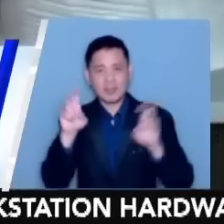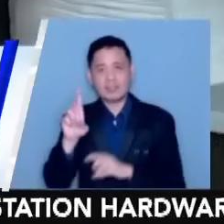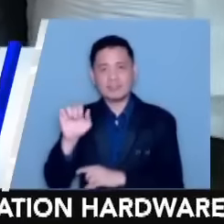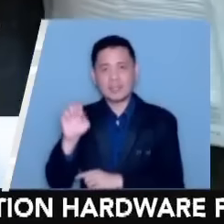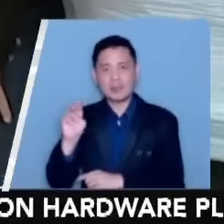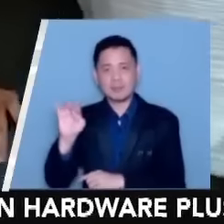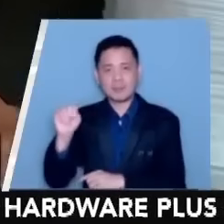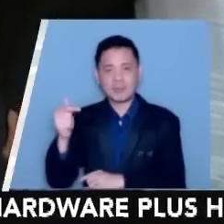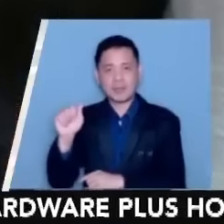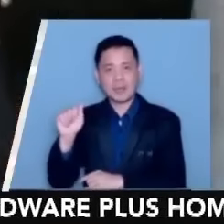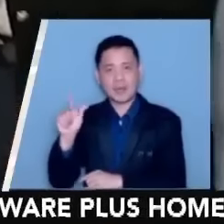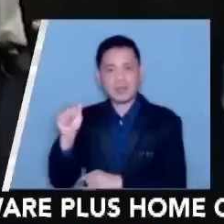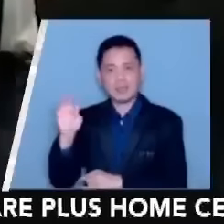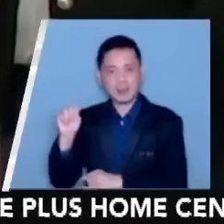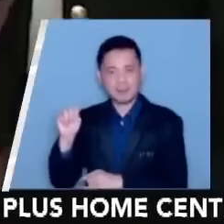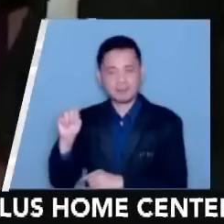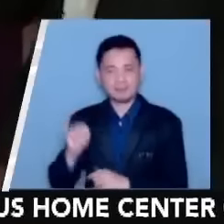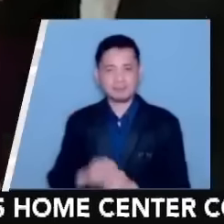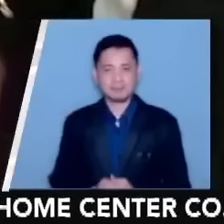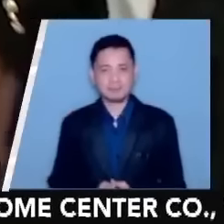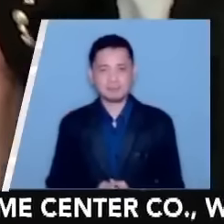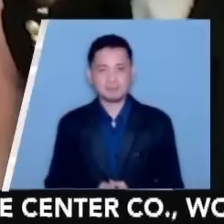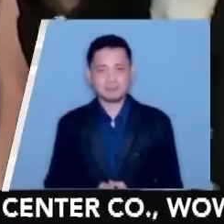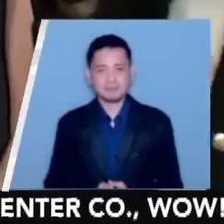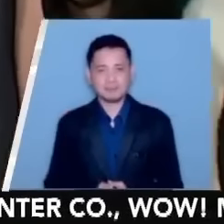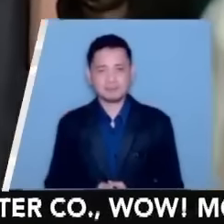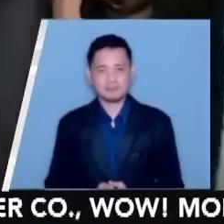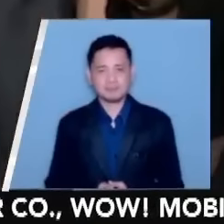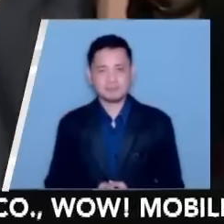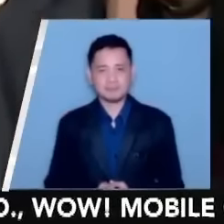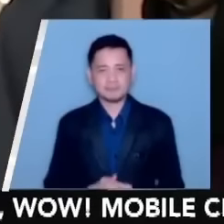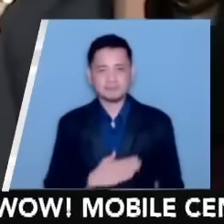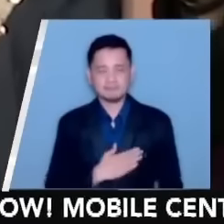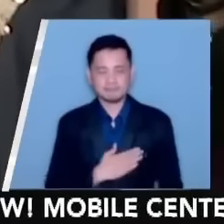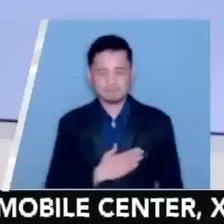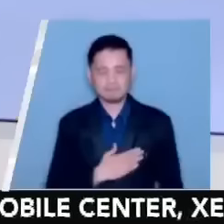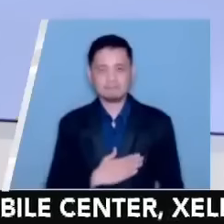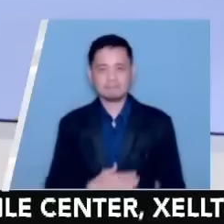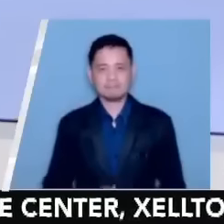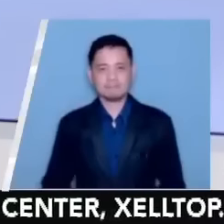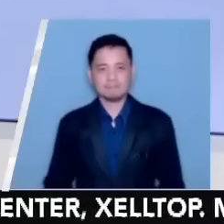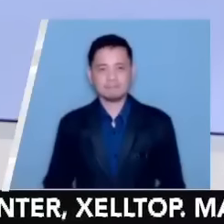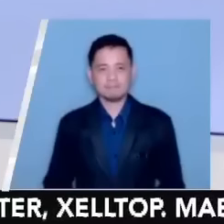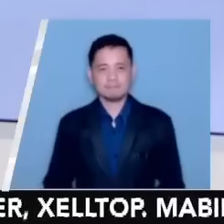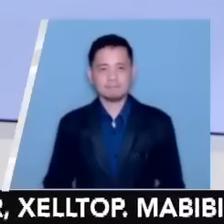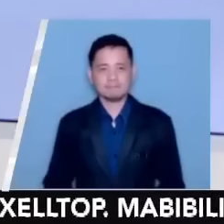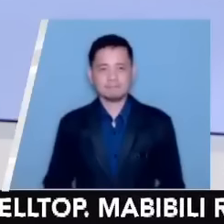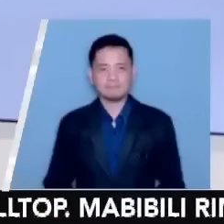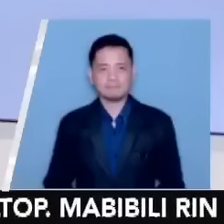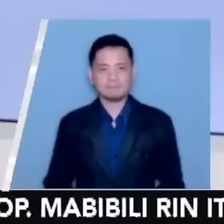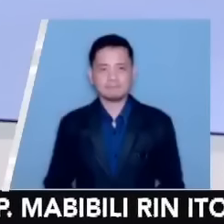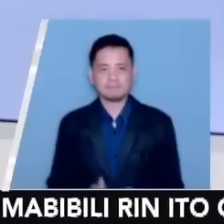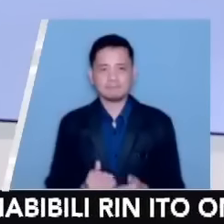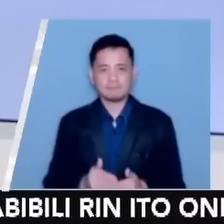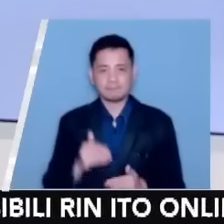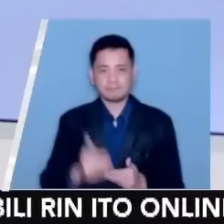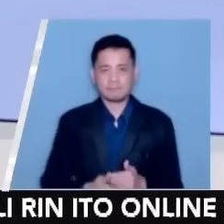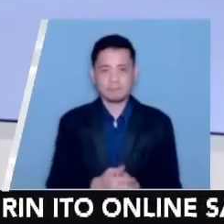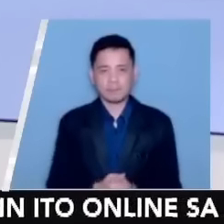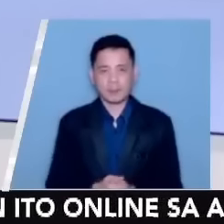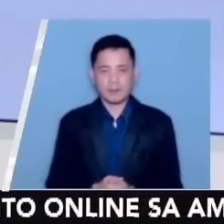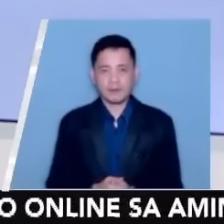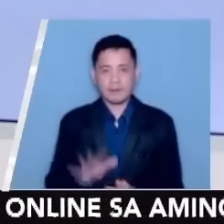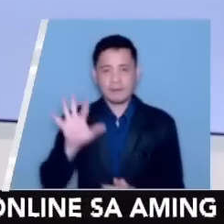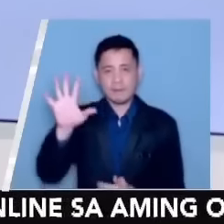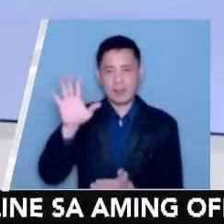Nelson Canlas, nagbabalita para sa GMA Integrated News. Mahigit sa 5 milyong sako ng bigas sa